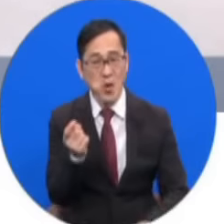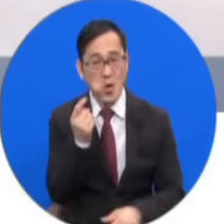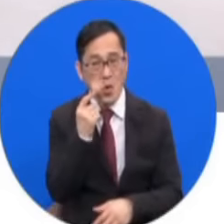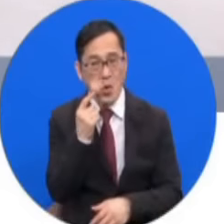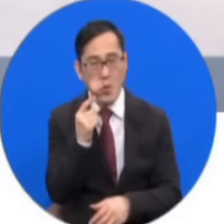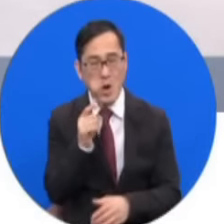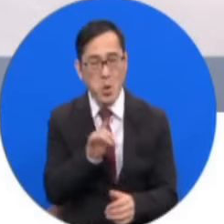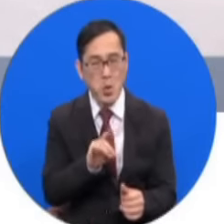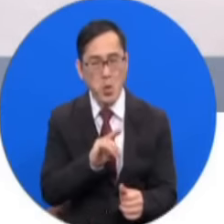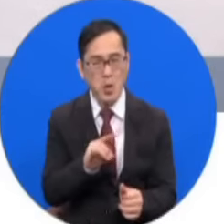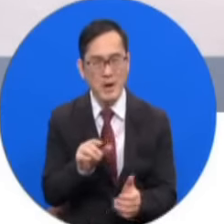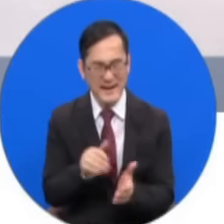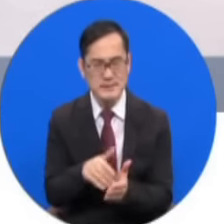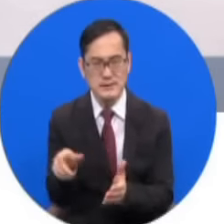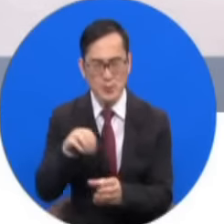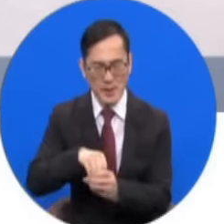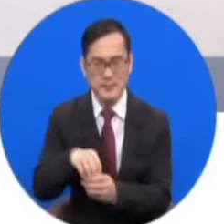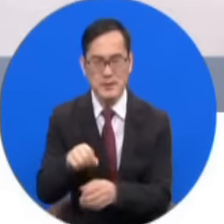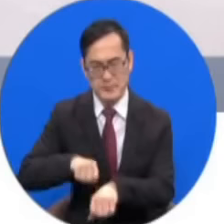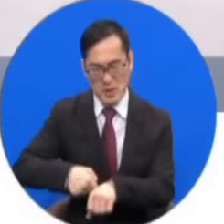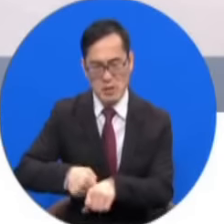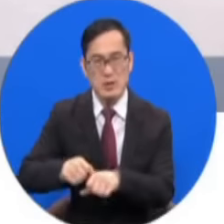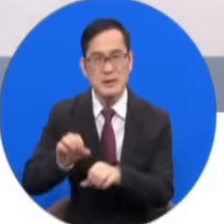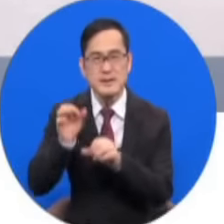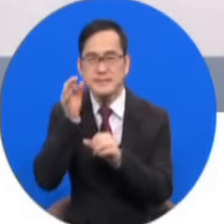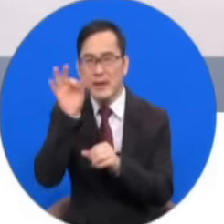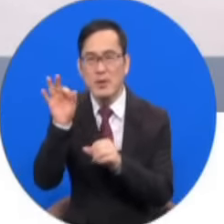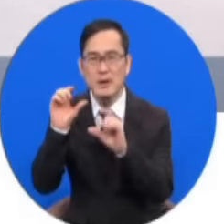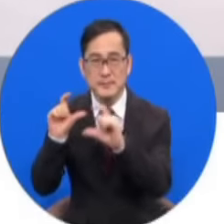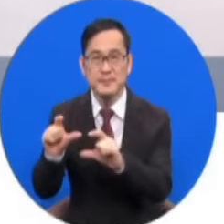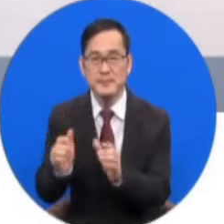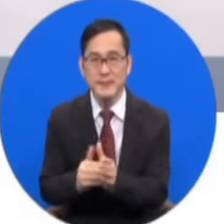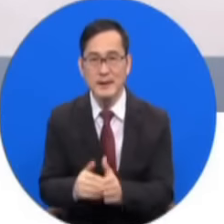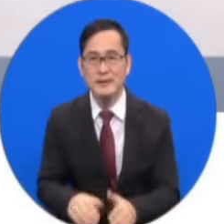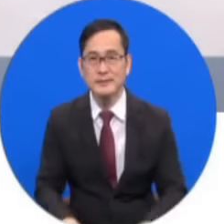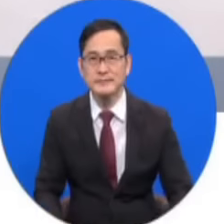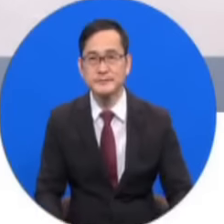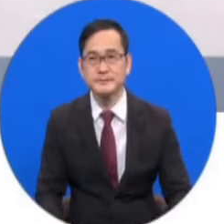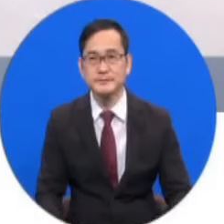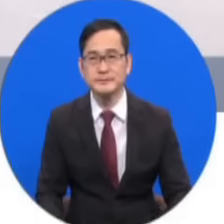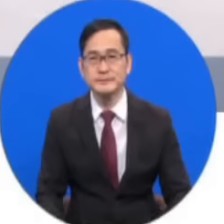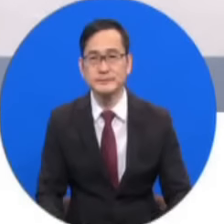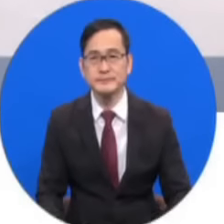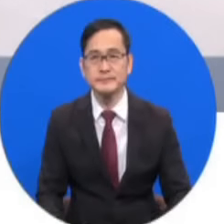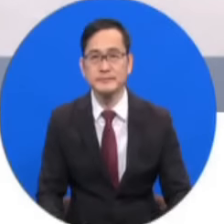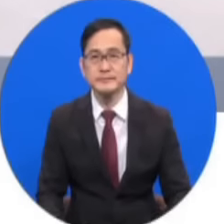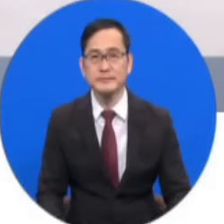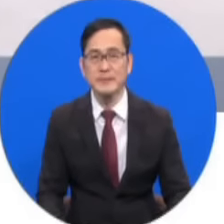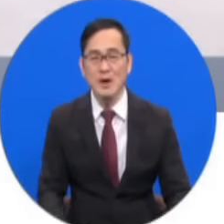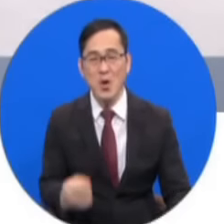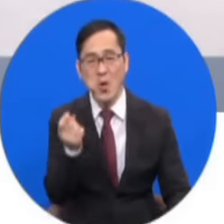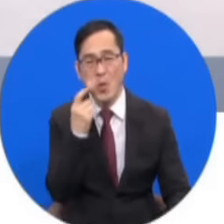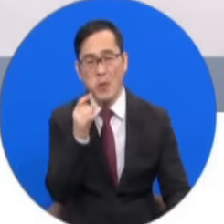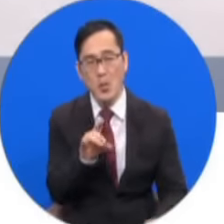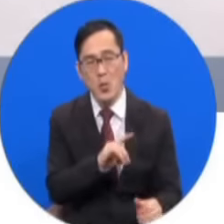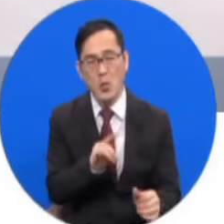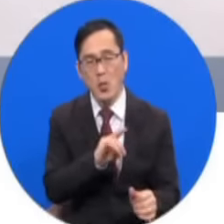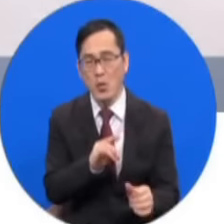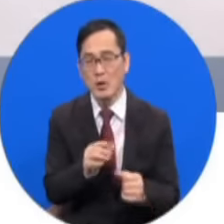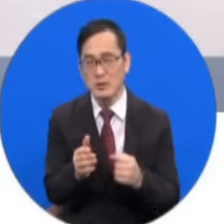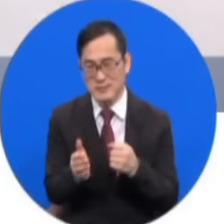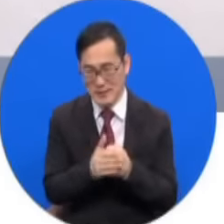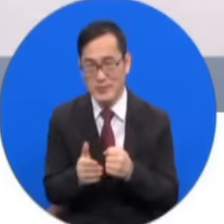같이 있습니다 플러스가 있다 그렇죠 그러니까 이게 10개월의 집행에 나온 거는 선거법에서 좀 중하게 보고 있는 허위 사실 공표를 중요하게 본